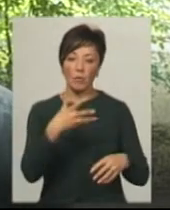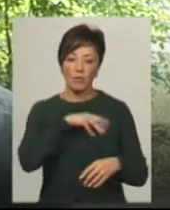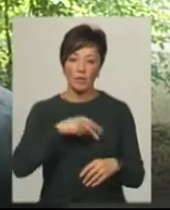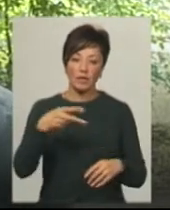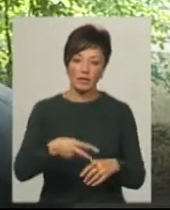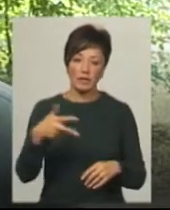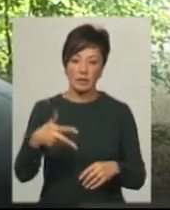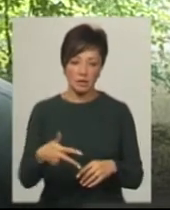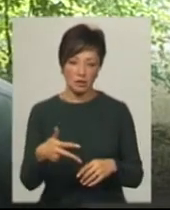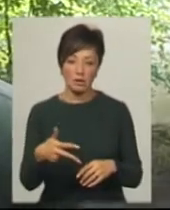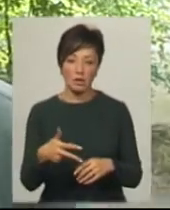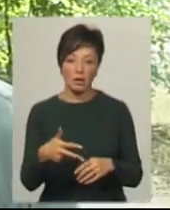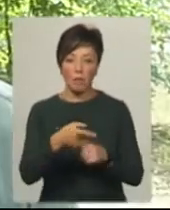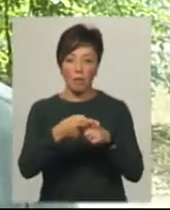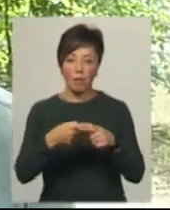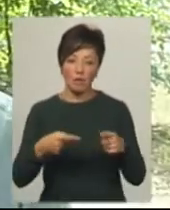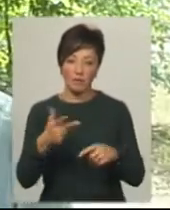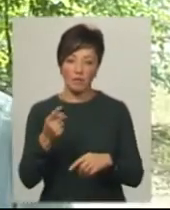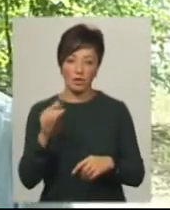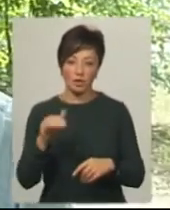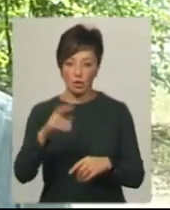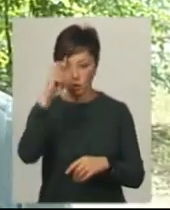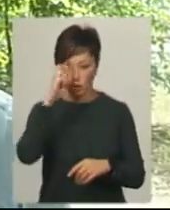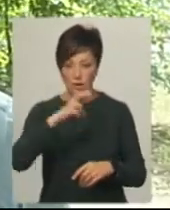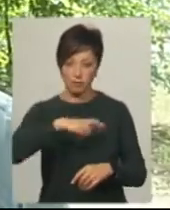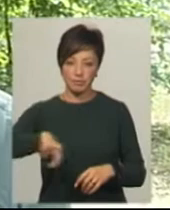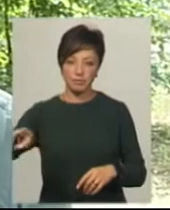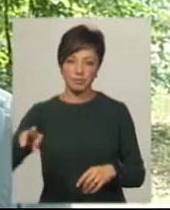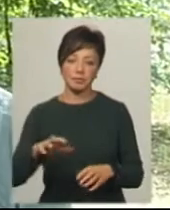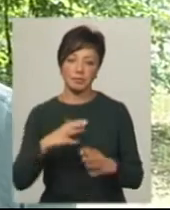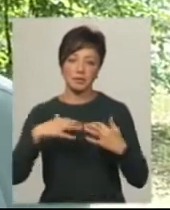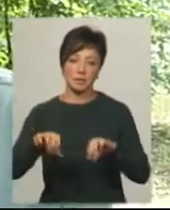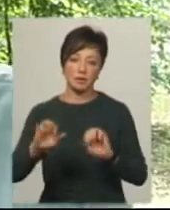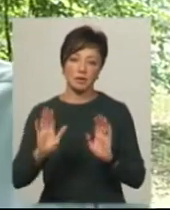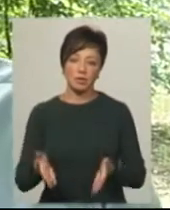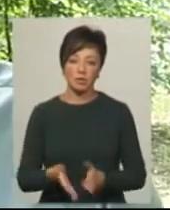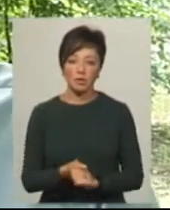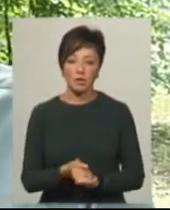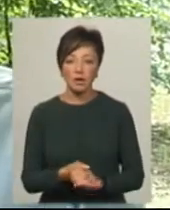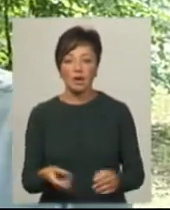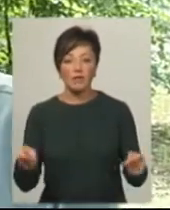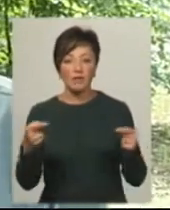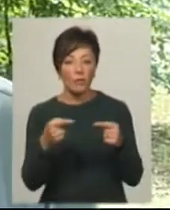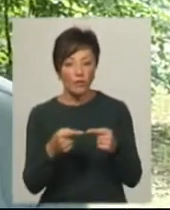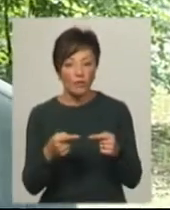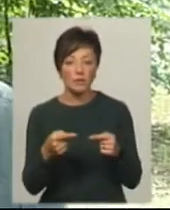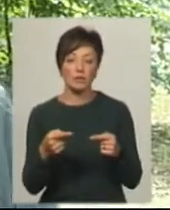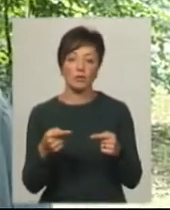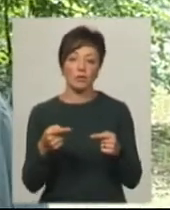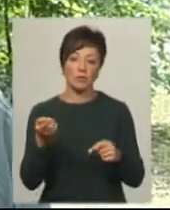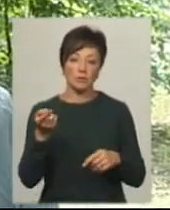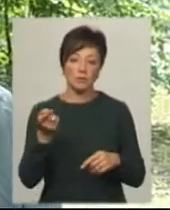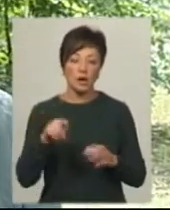багато зараз не отримують. Майже половину, 1500 держава буде забирати. Відповідно, оскільки при